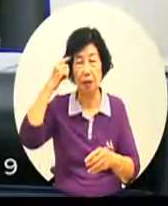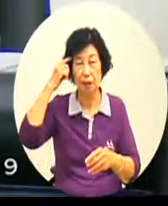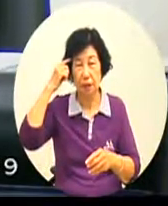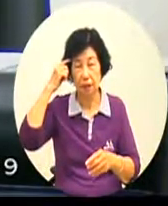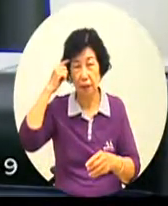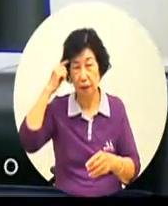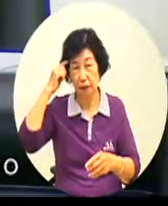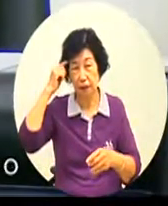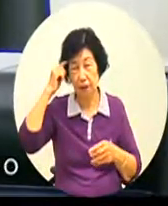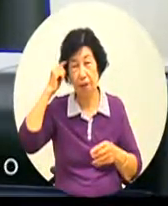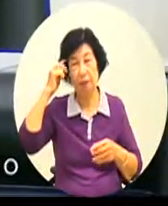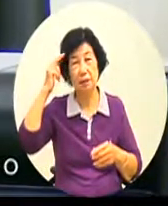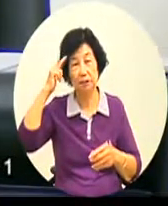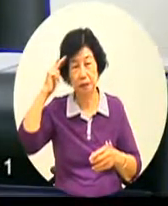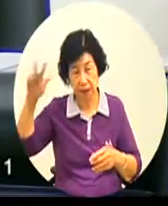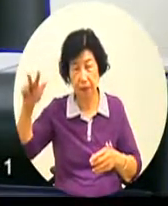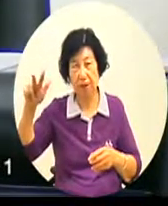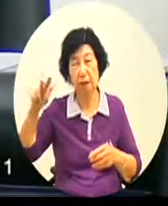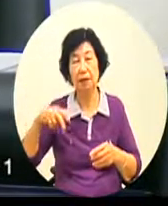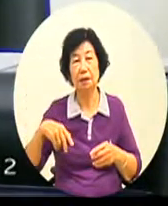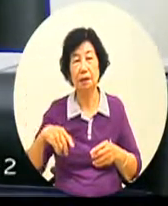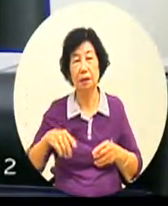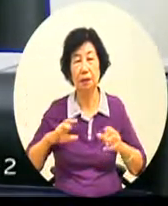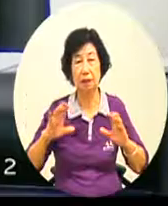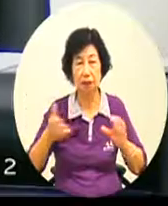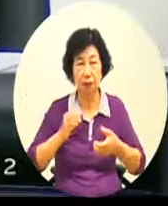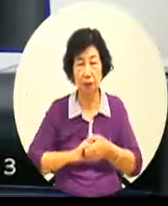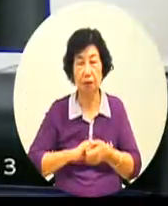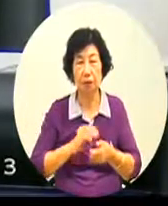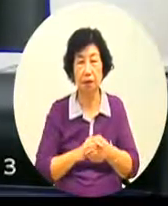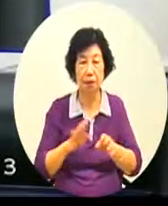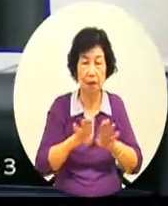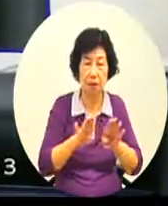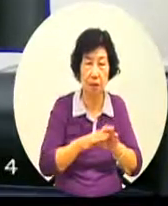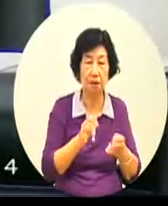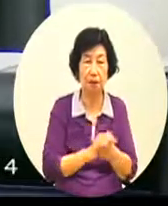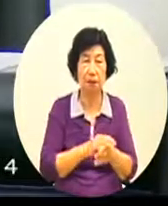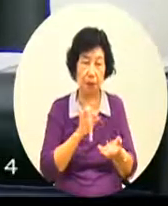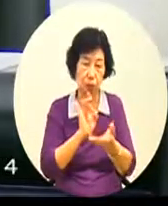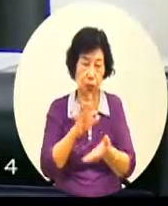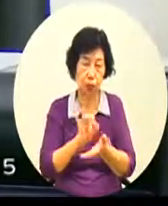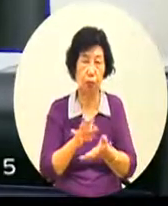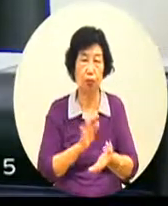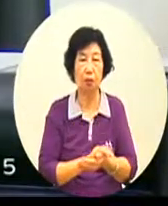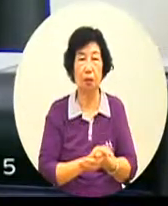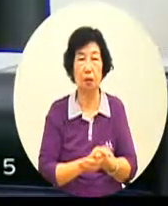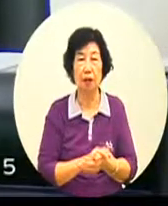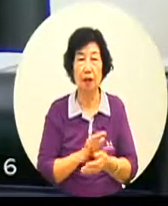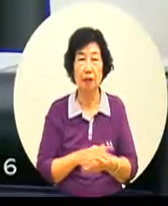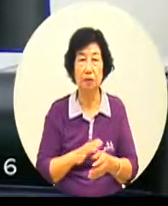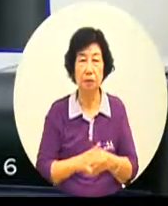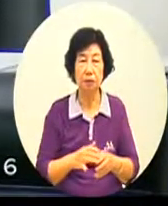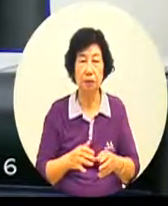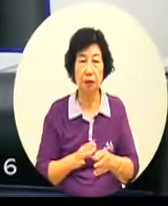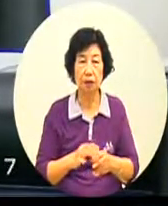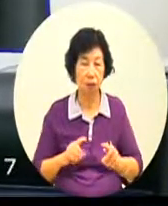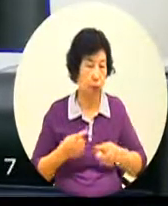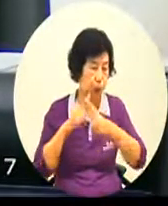定七天的国定假日被砍这些事情然后可以说是沸沸扬扬了那所以